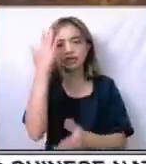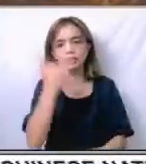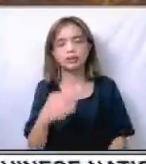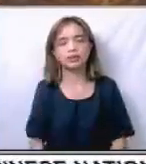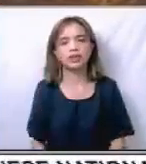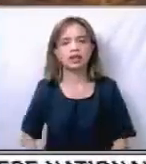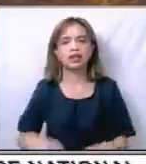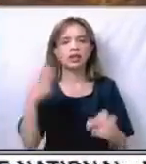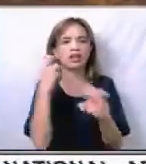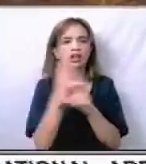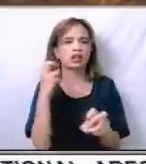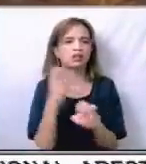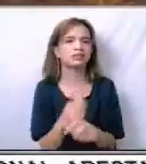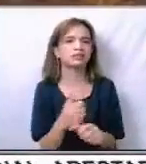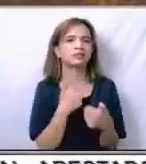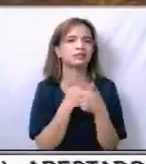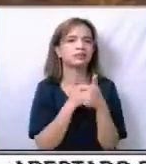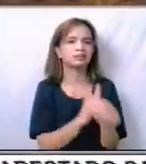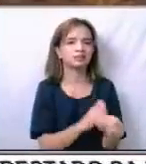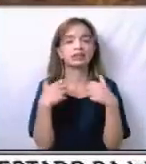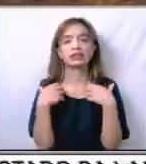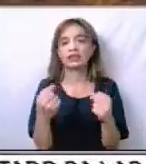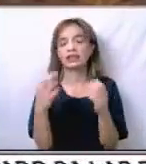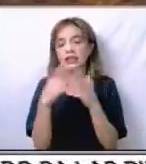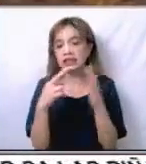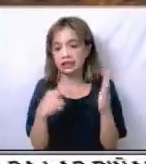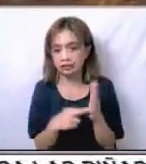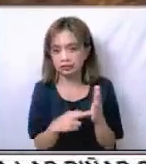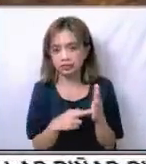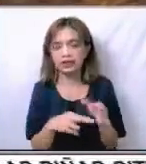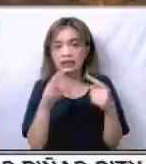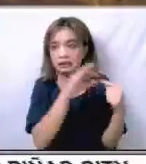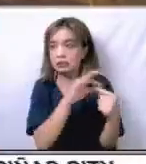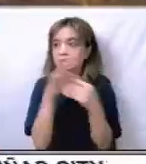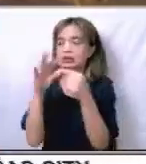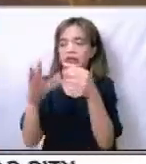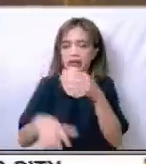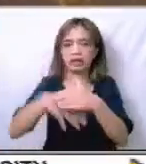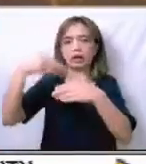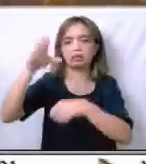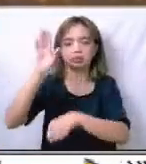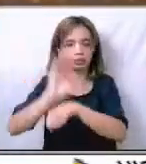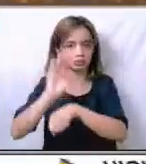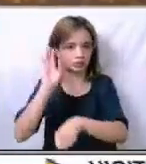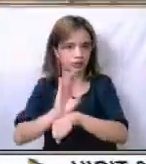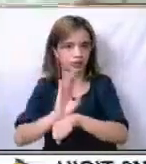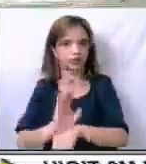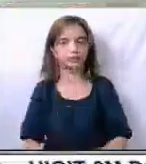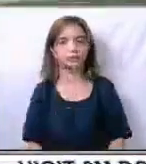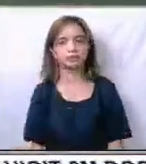ang pagsunod sa health protocol, lalo na sa labas ng simbahan.